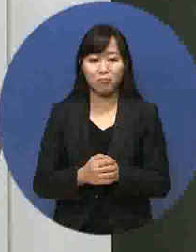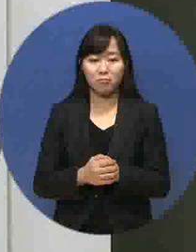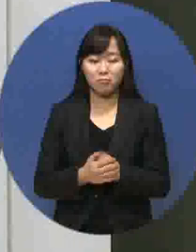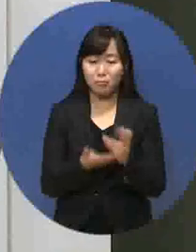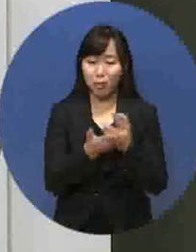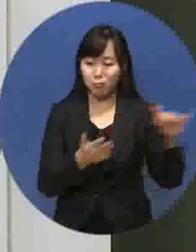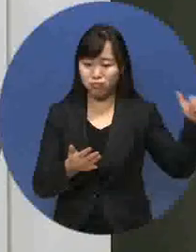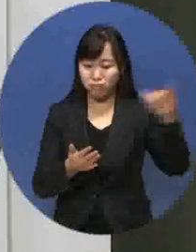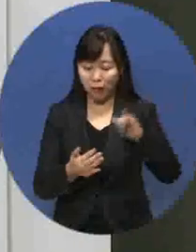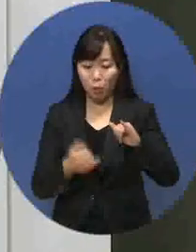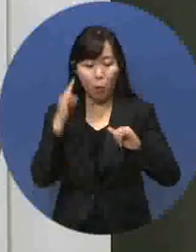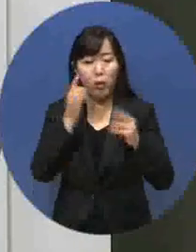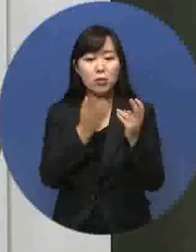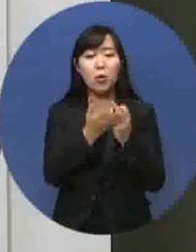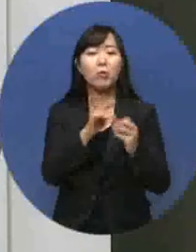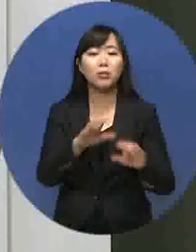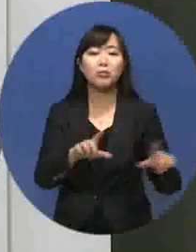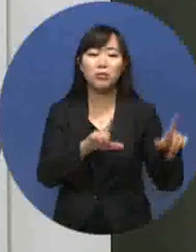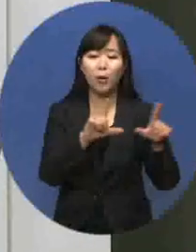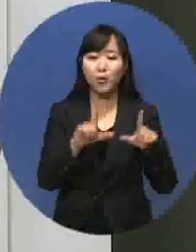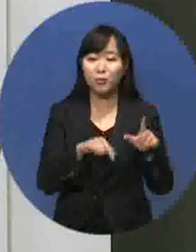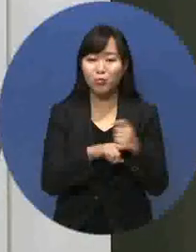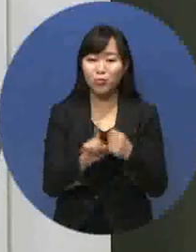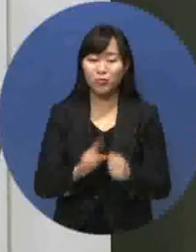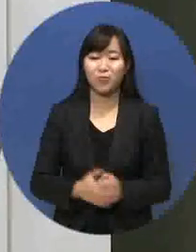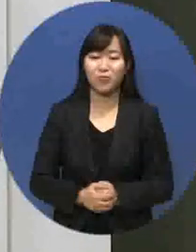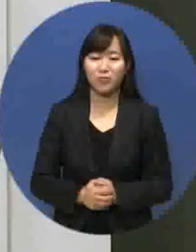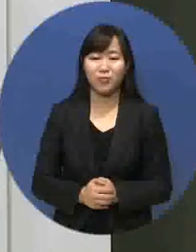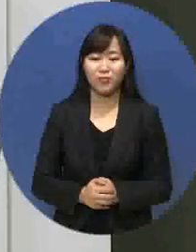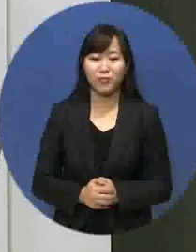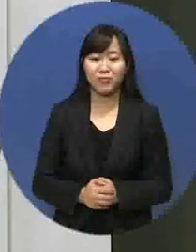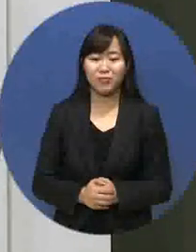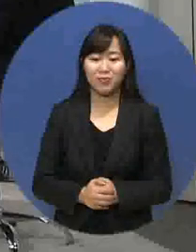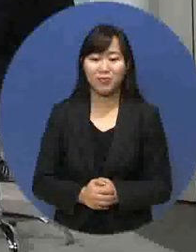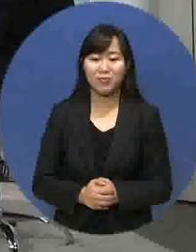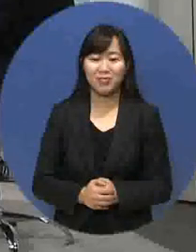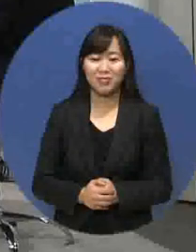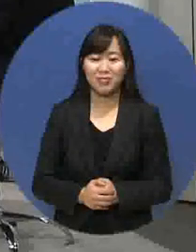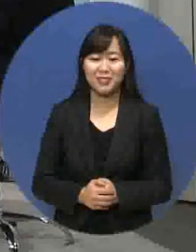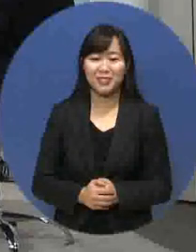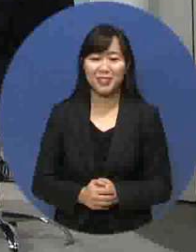왜 제주도 섬까지 가서 지내고 있죠?